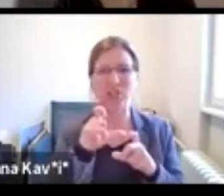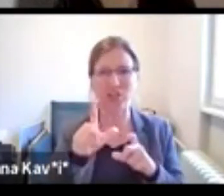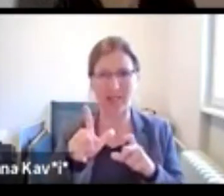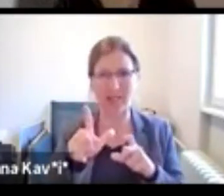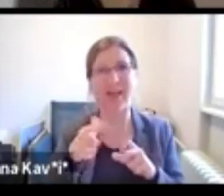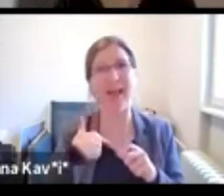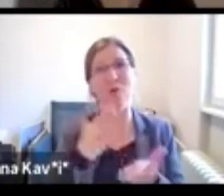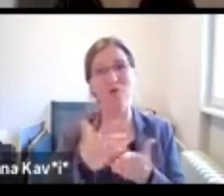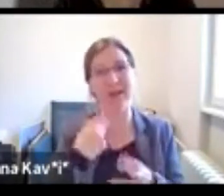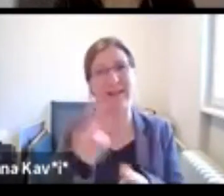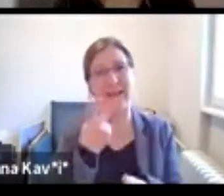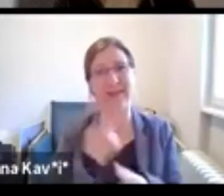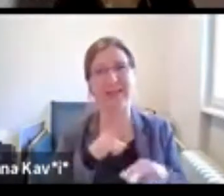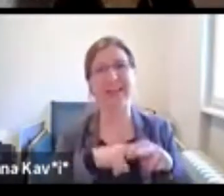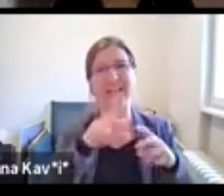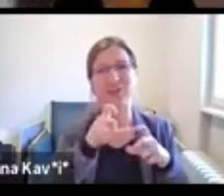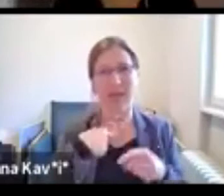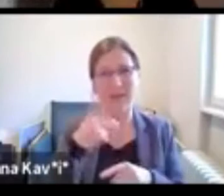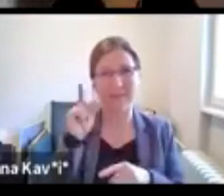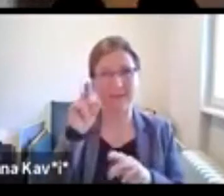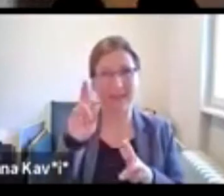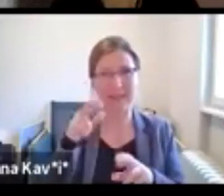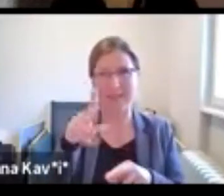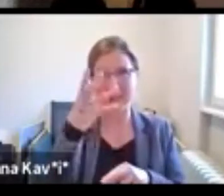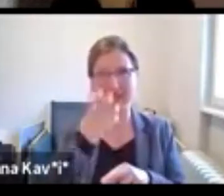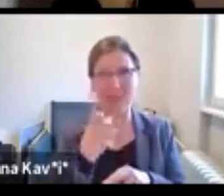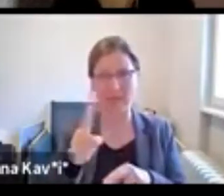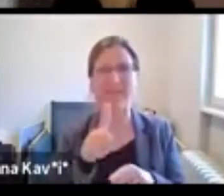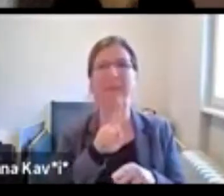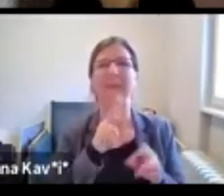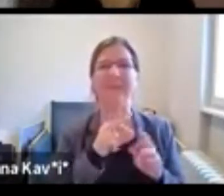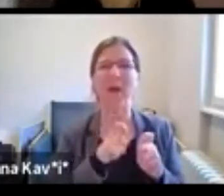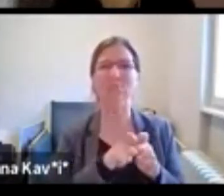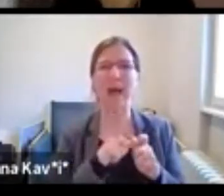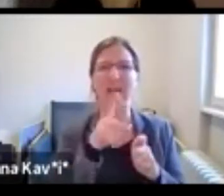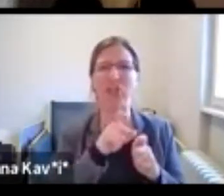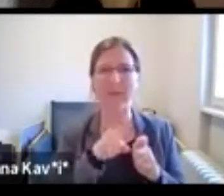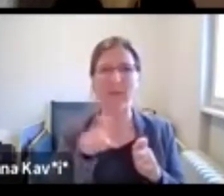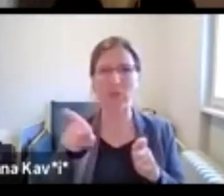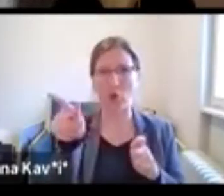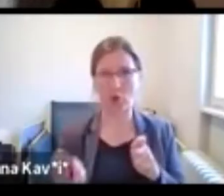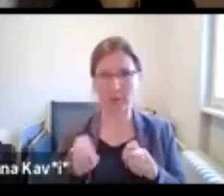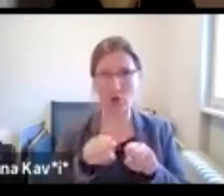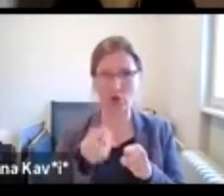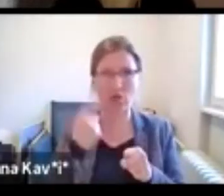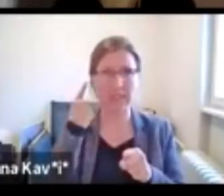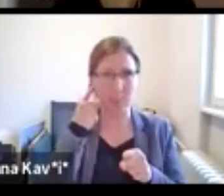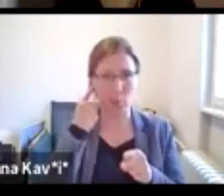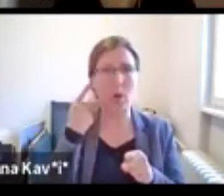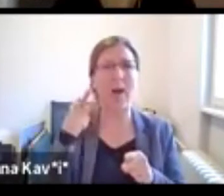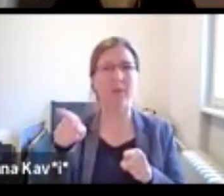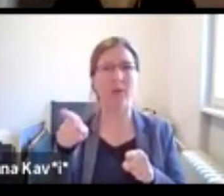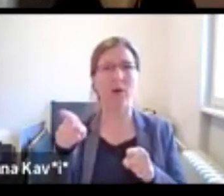imam pod Hiršu, ali ona se ne ljuti. Iva Baričević, sama osoba oštećena sluha i ona